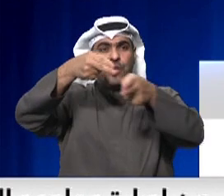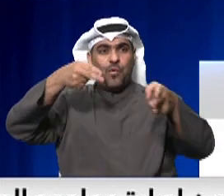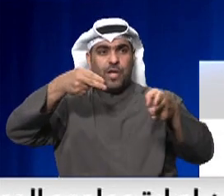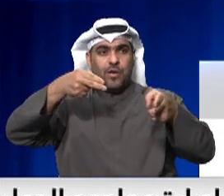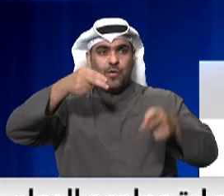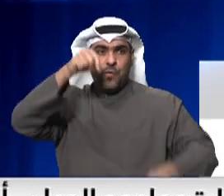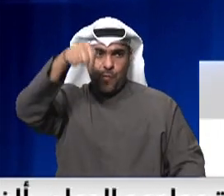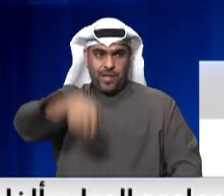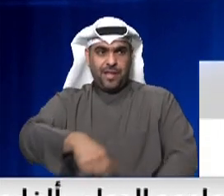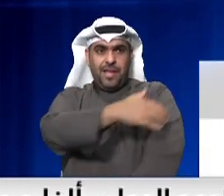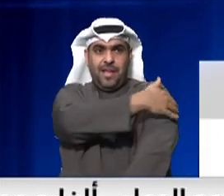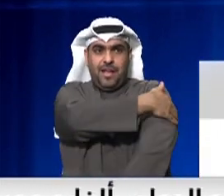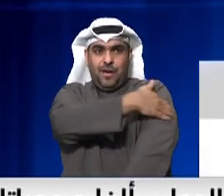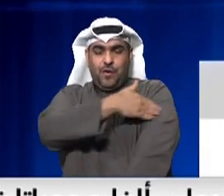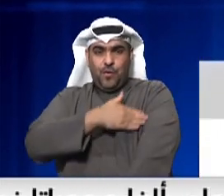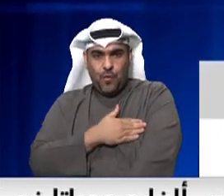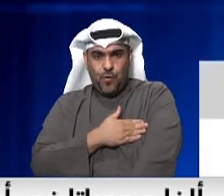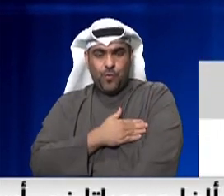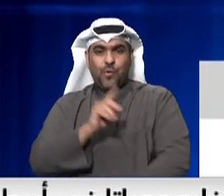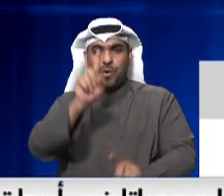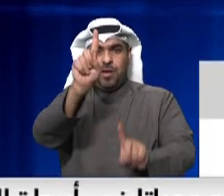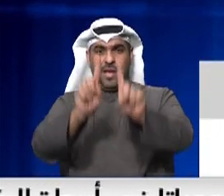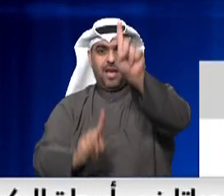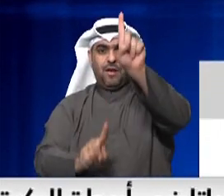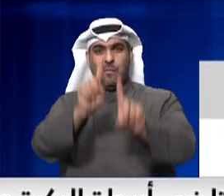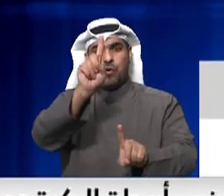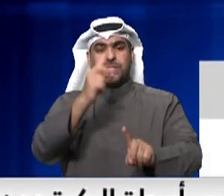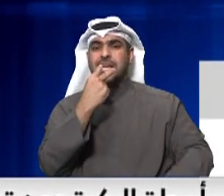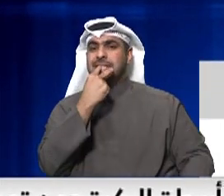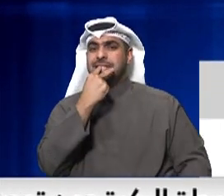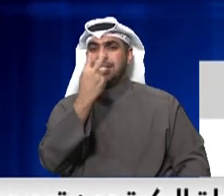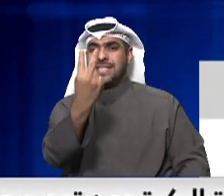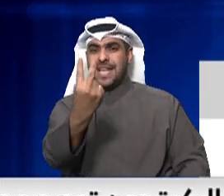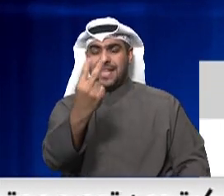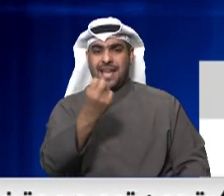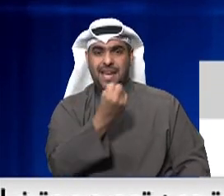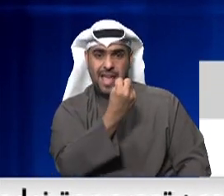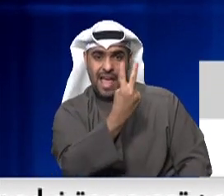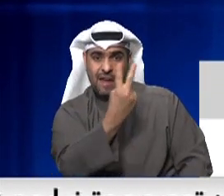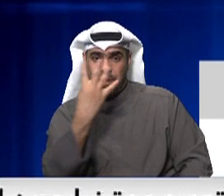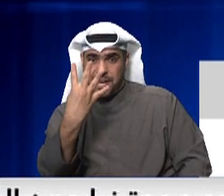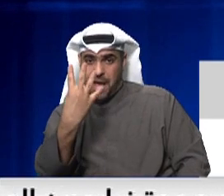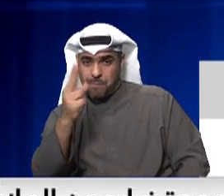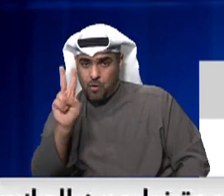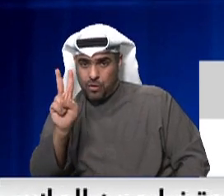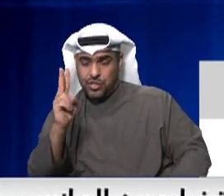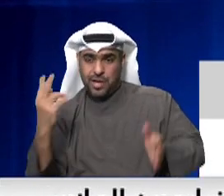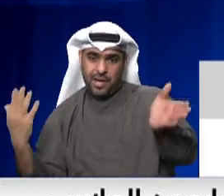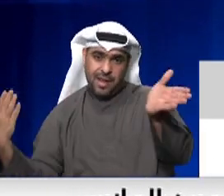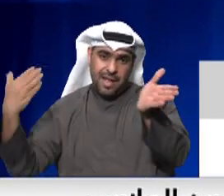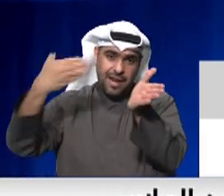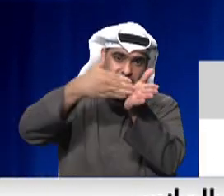في مجلس الاداره وذلك لمده سنتين للفتره 2024